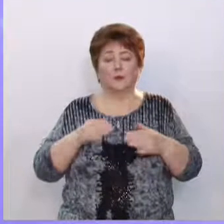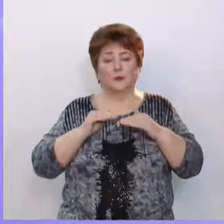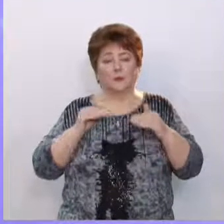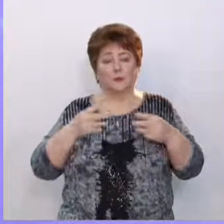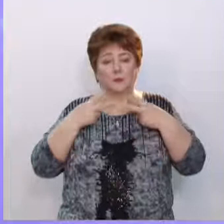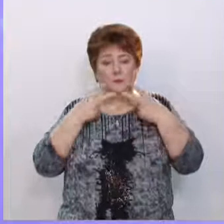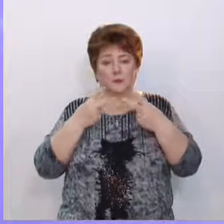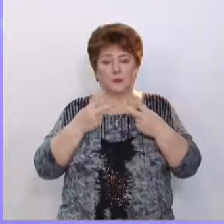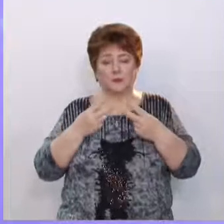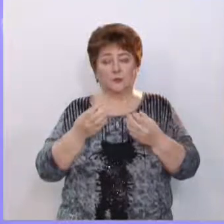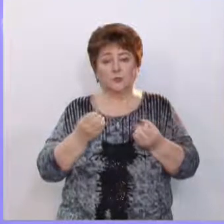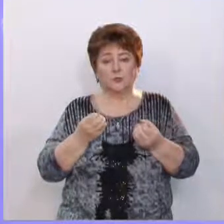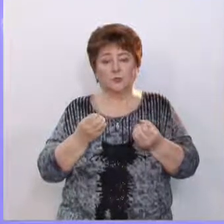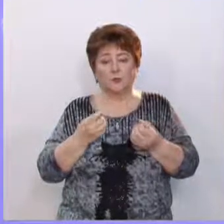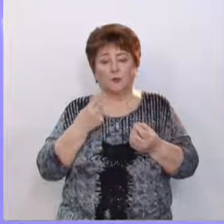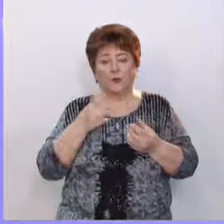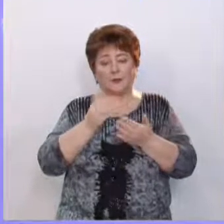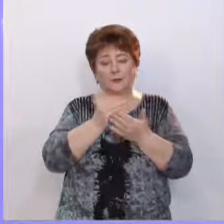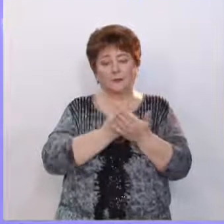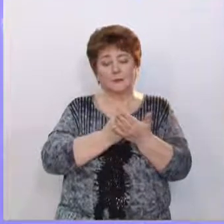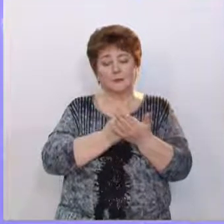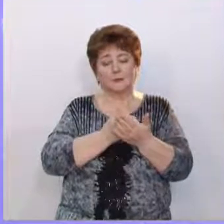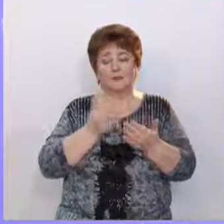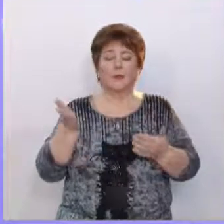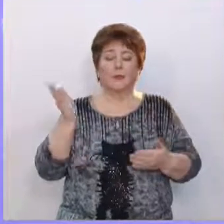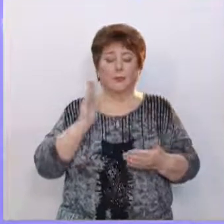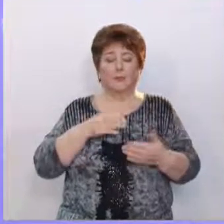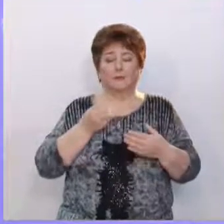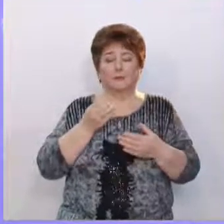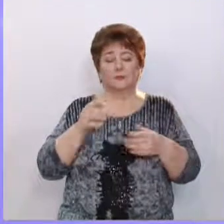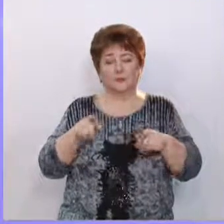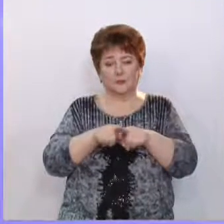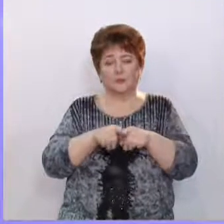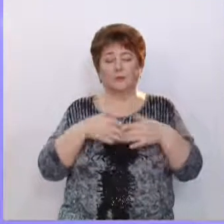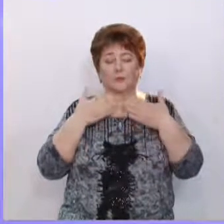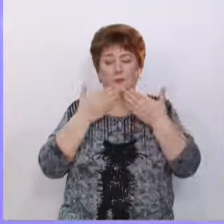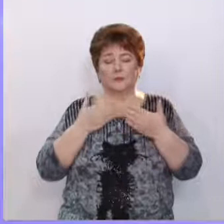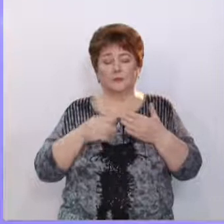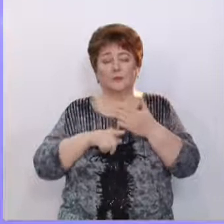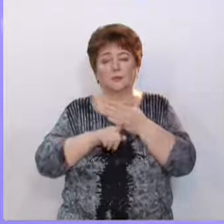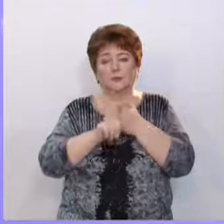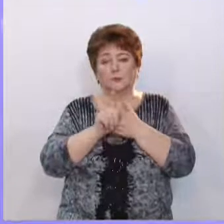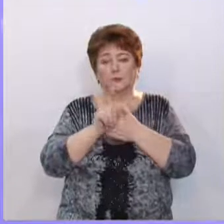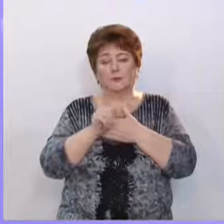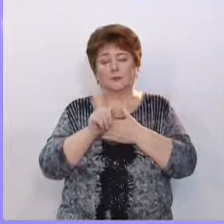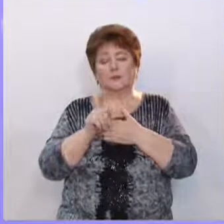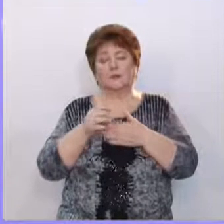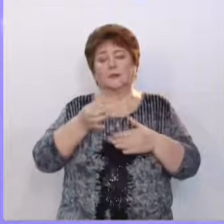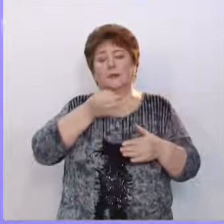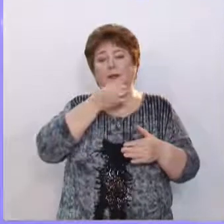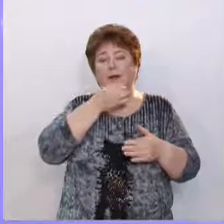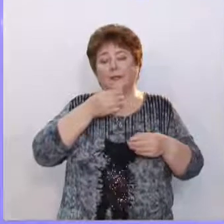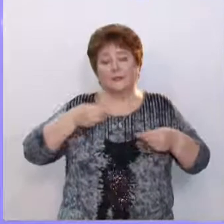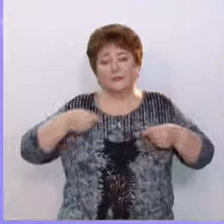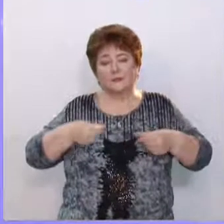ребята, посмотрите, еще один текст. Давайте его тоже прочитаем. Наступила ранняя